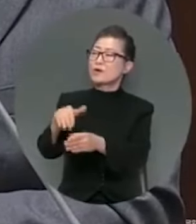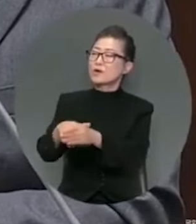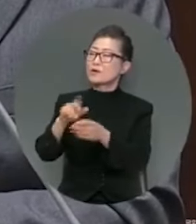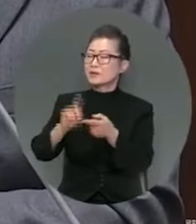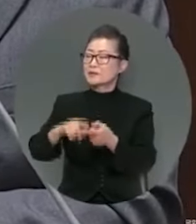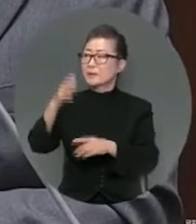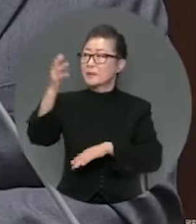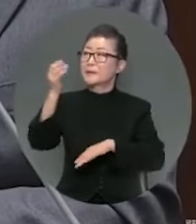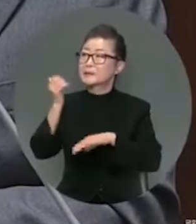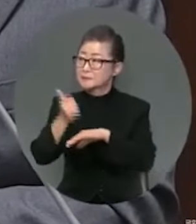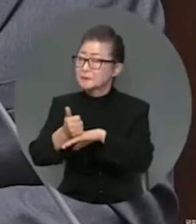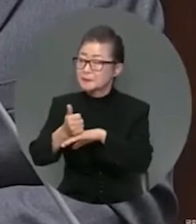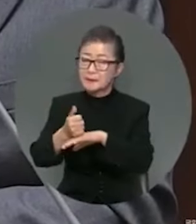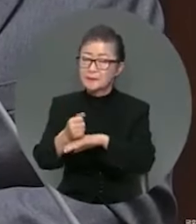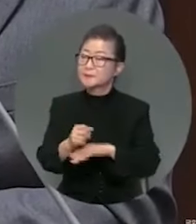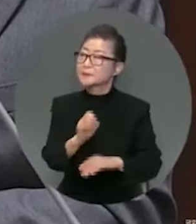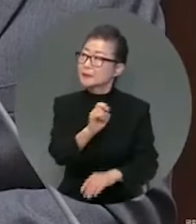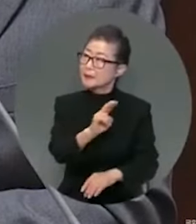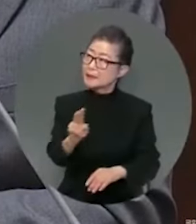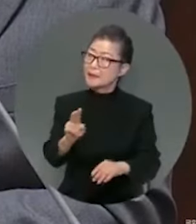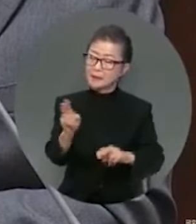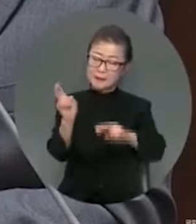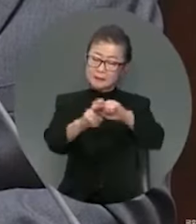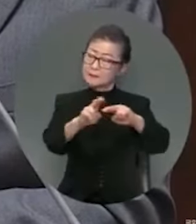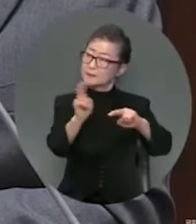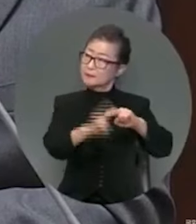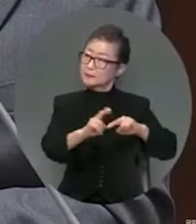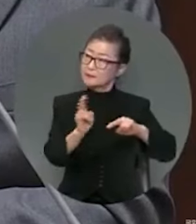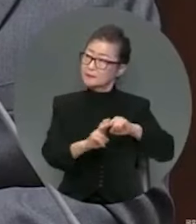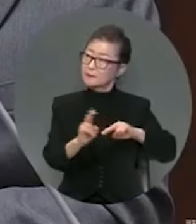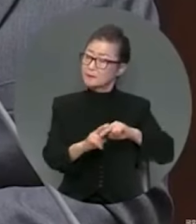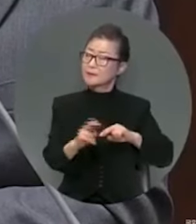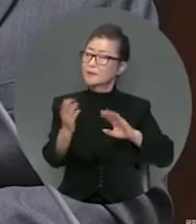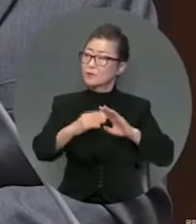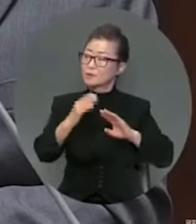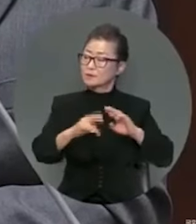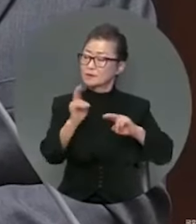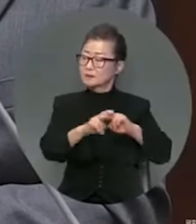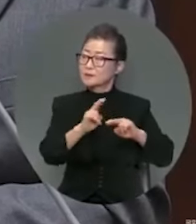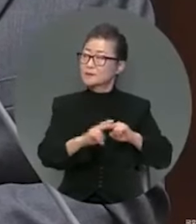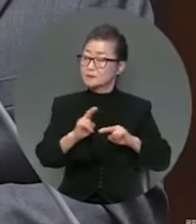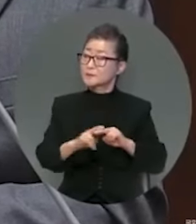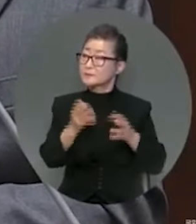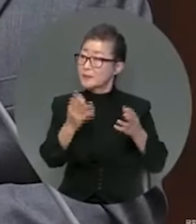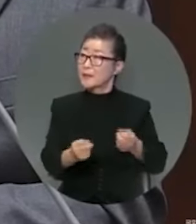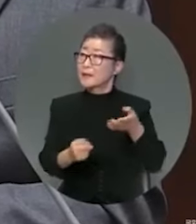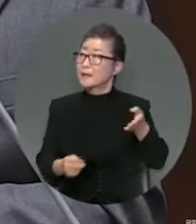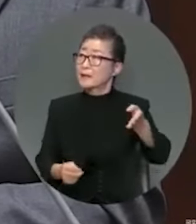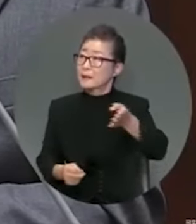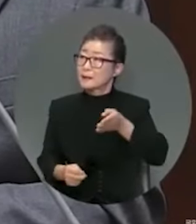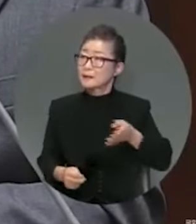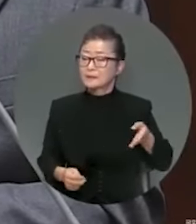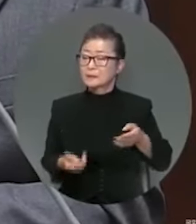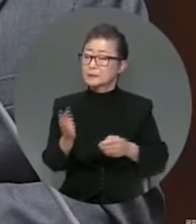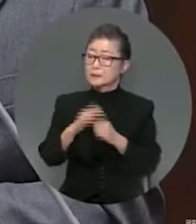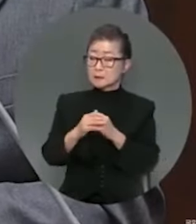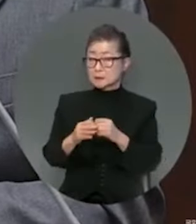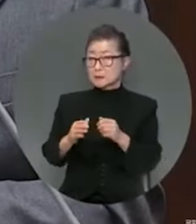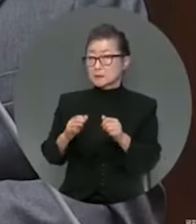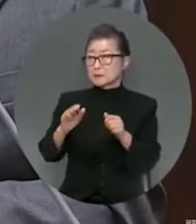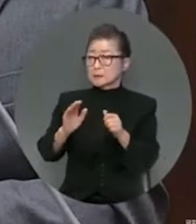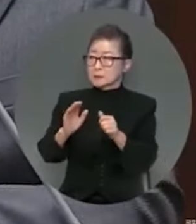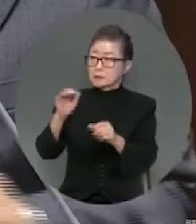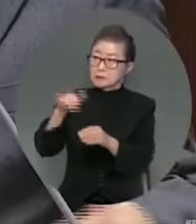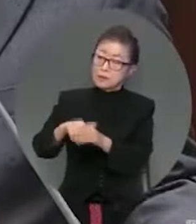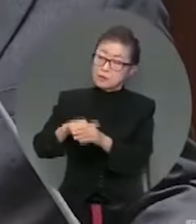우리 야당이 의석을 진출을 시키셨지만 그 지지율 자체로 보면은